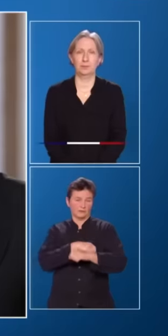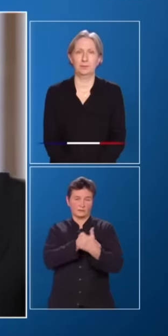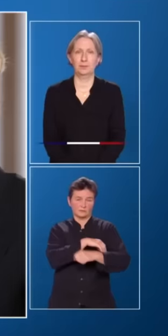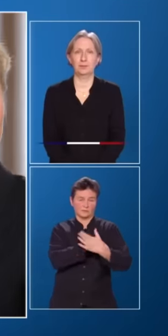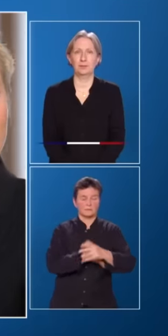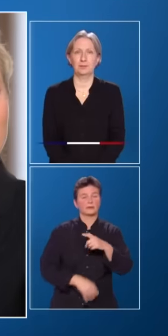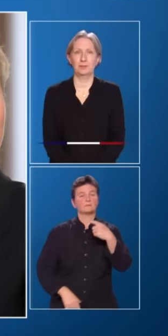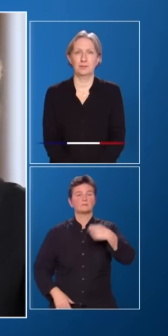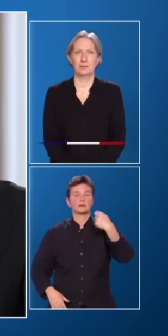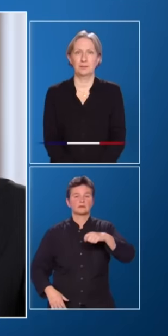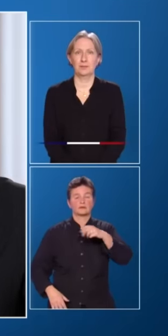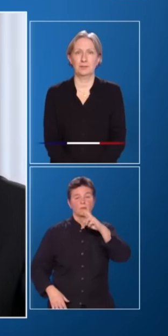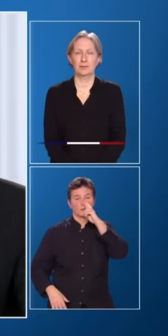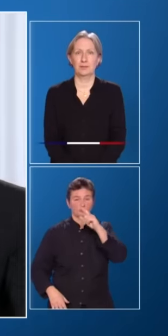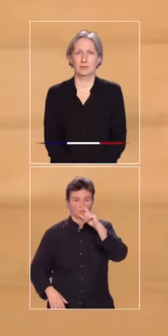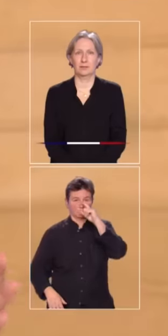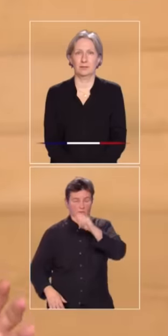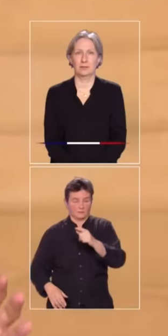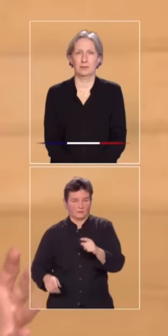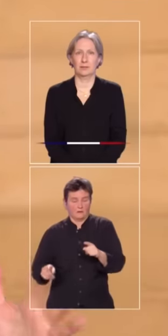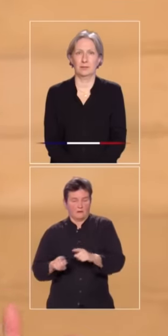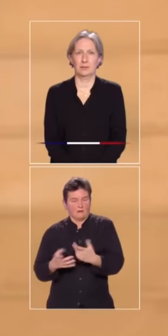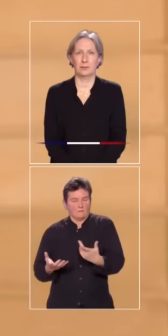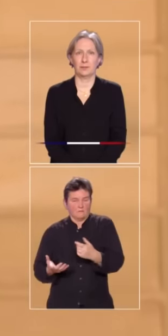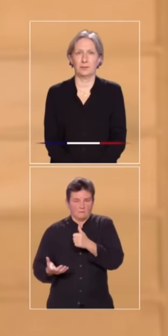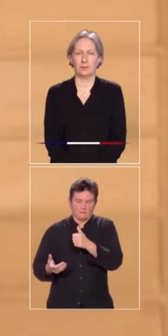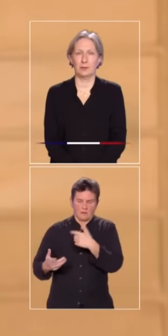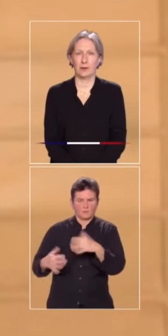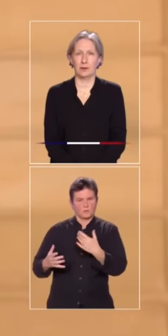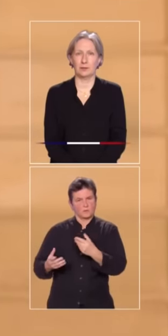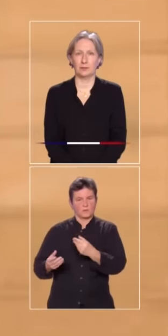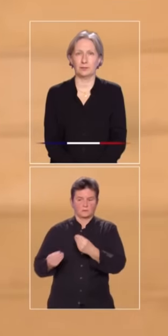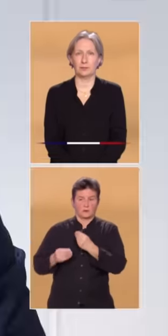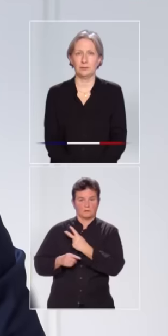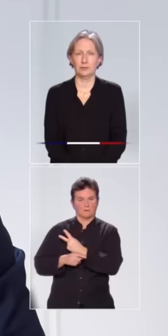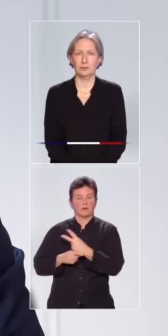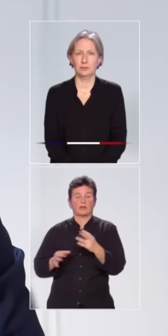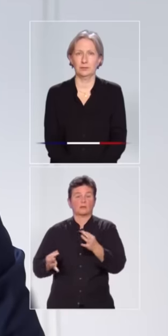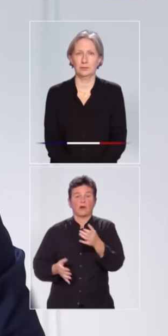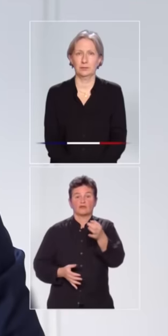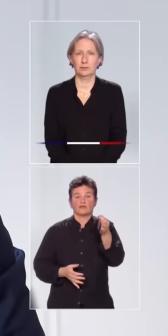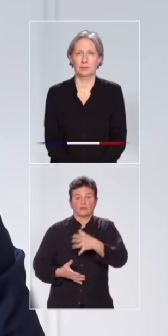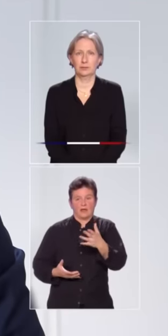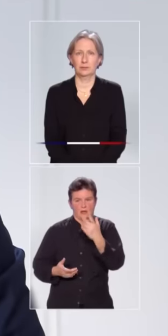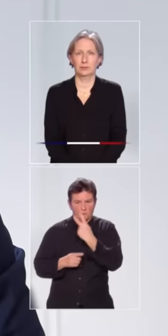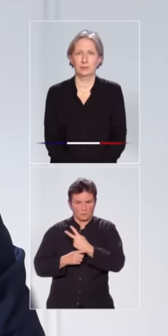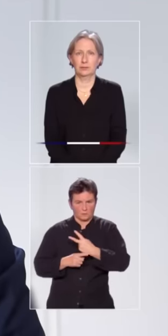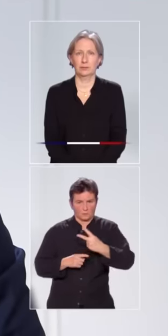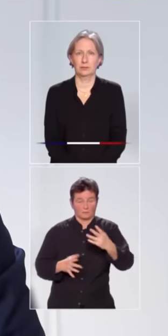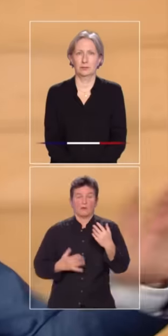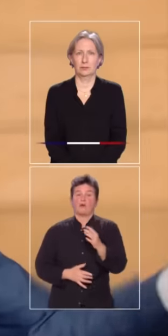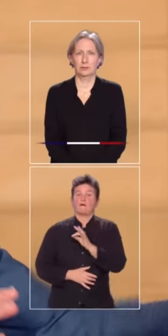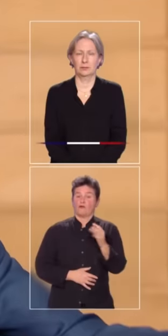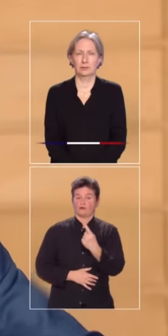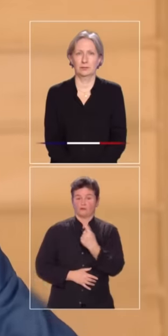président russe Vladimir Poutine brandit de manière assez claire, assez menaçante, la menace nucléaire. La France est le seul pays membre de l'Union